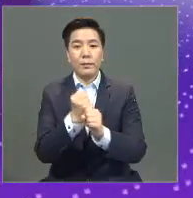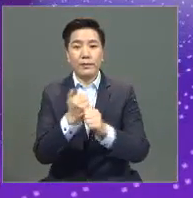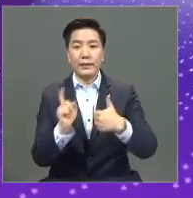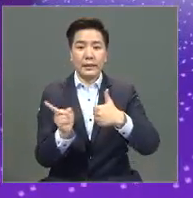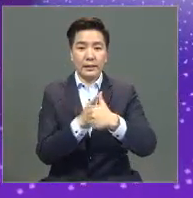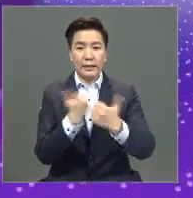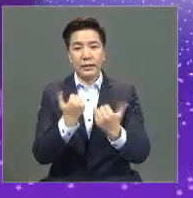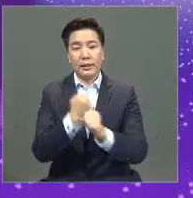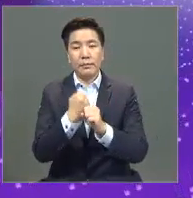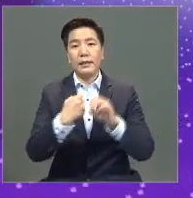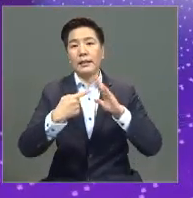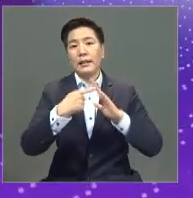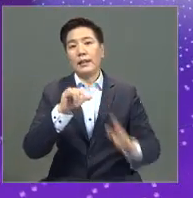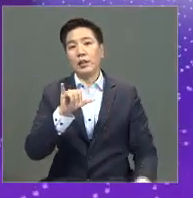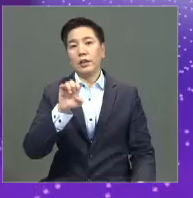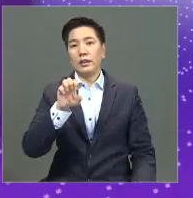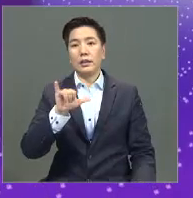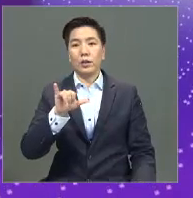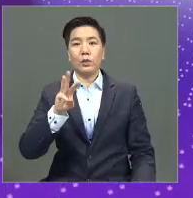ส่วนที่เป็นเกราะการทำงานกล่องใหญ่ๆนะมีอะไรบ้างงานที่1